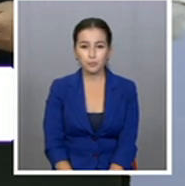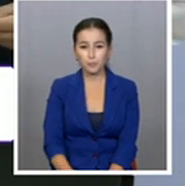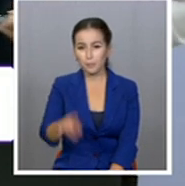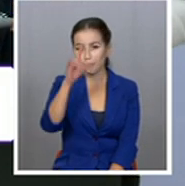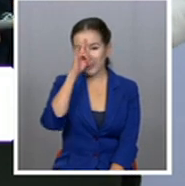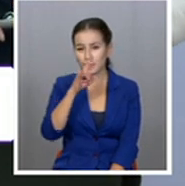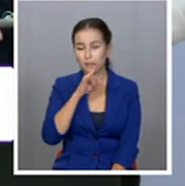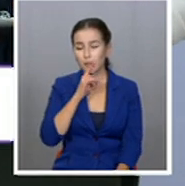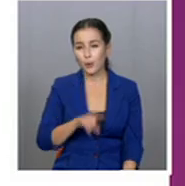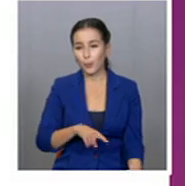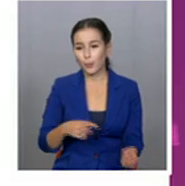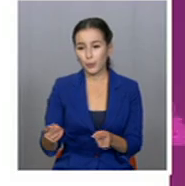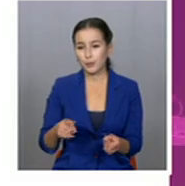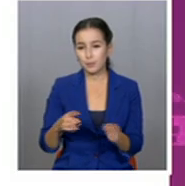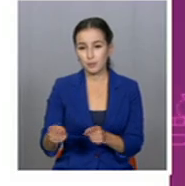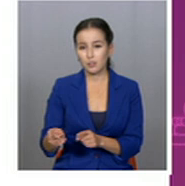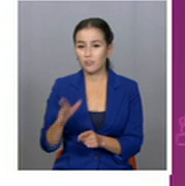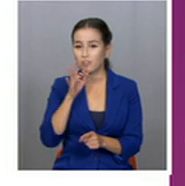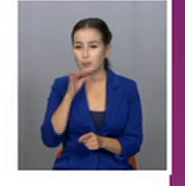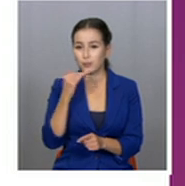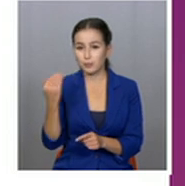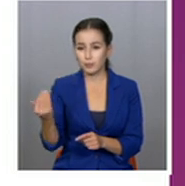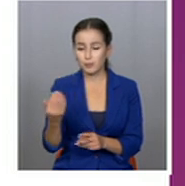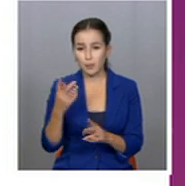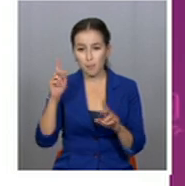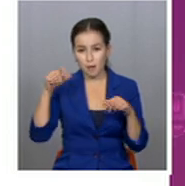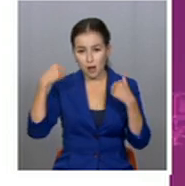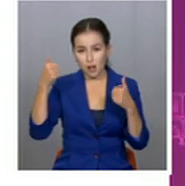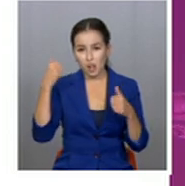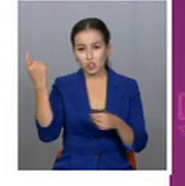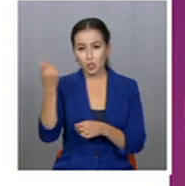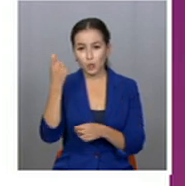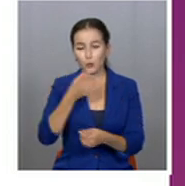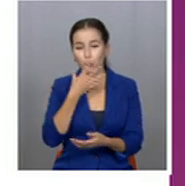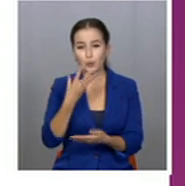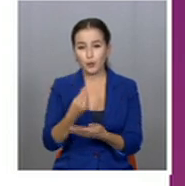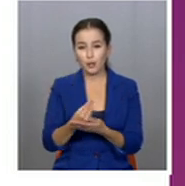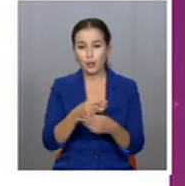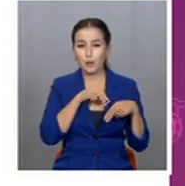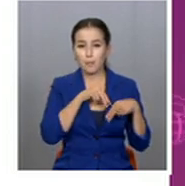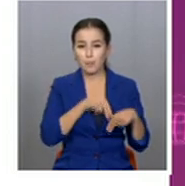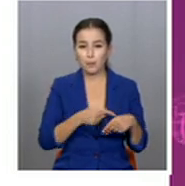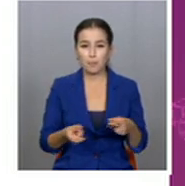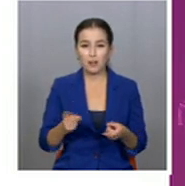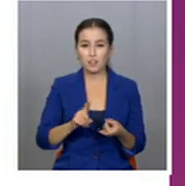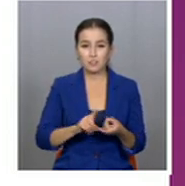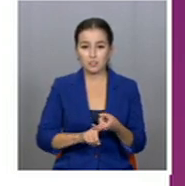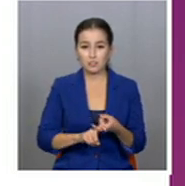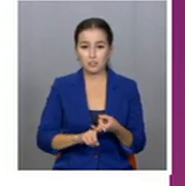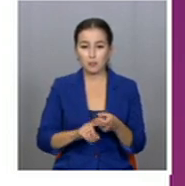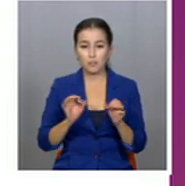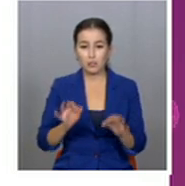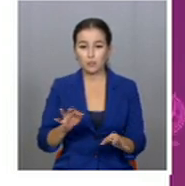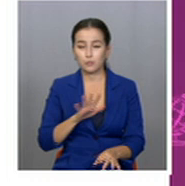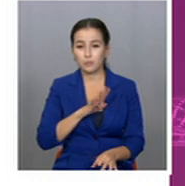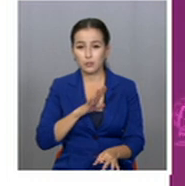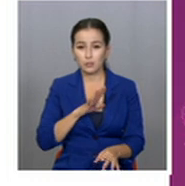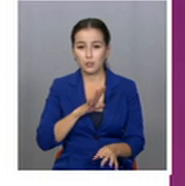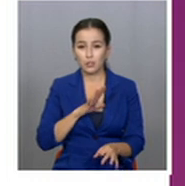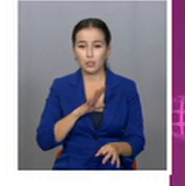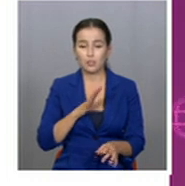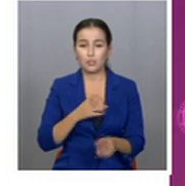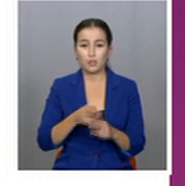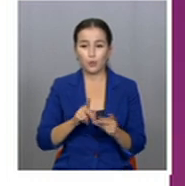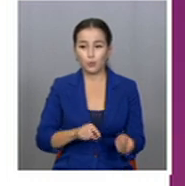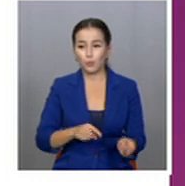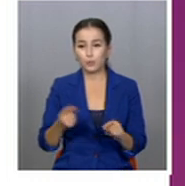Қазақтардың көшпелі қауымы мал шаруашылығының саласындағы еңбек бірлестігі қағидасына негізделген көшпелілердің